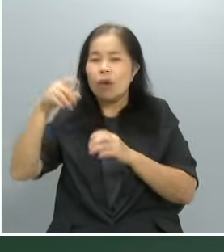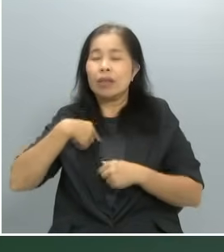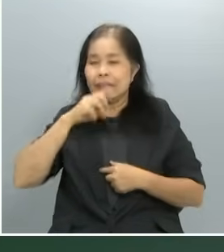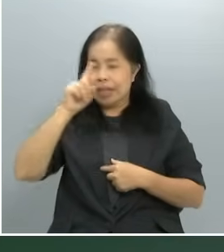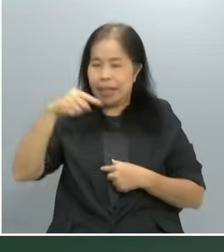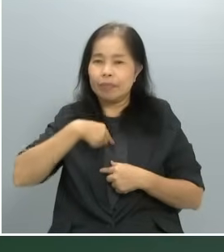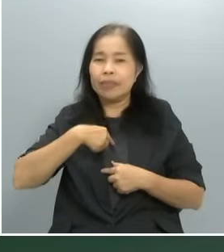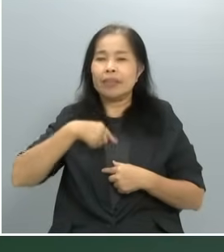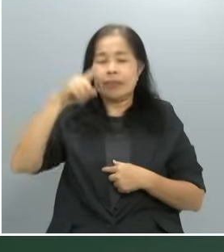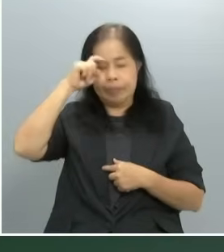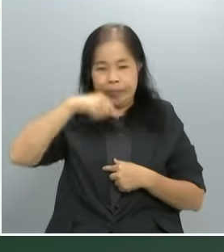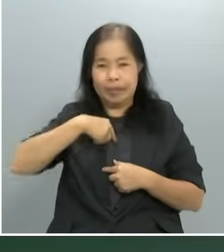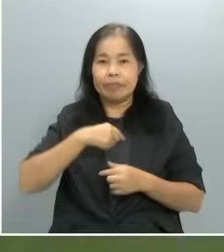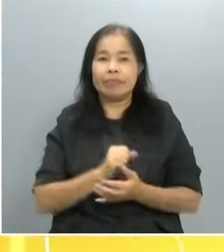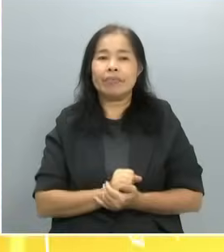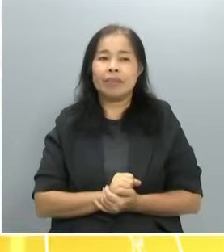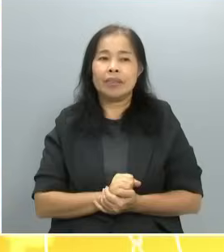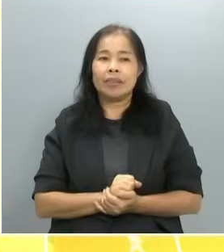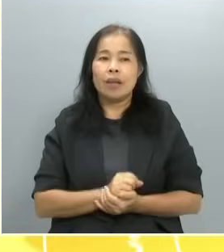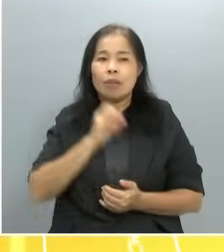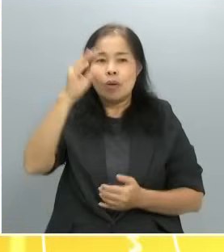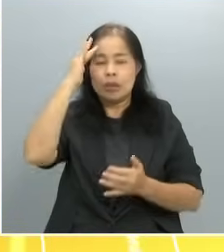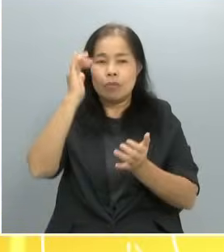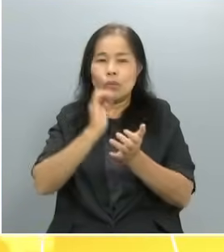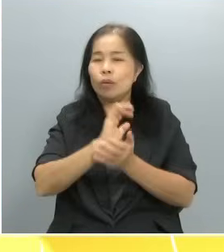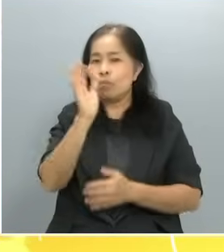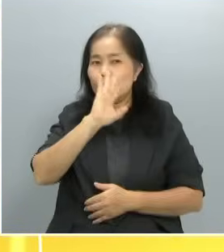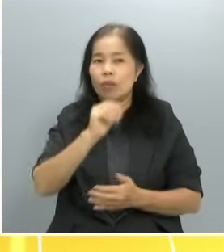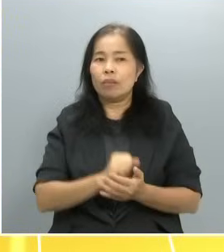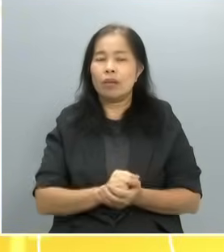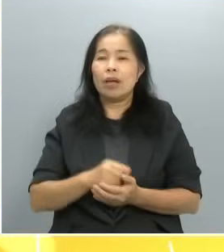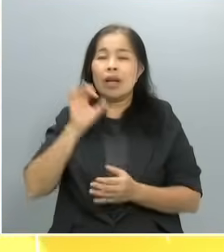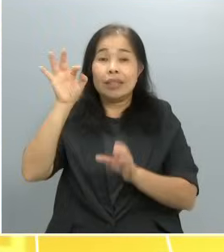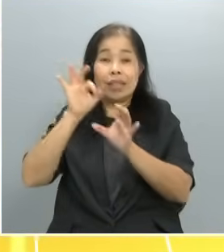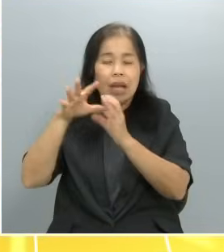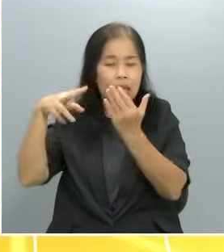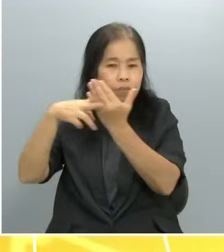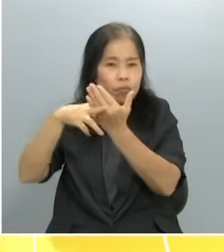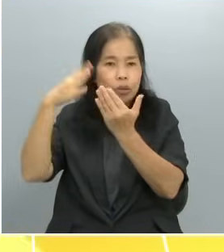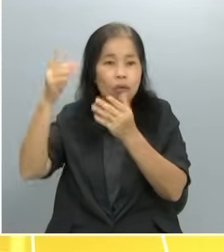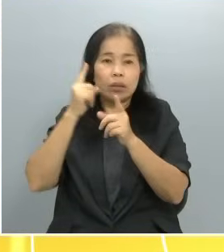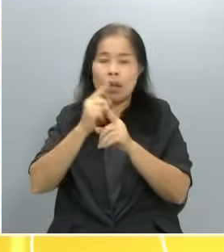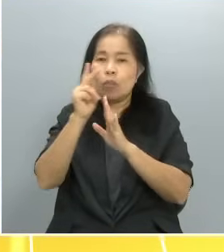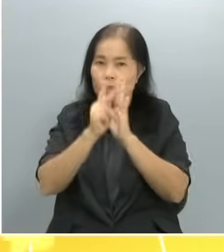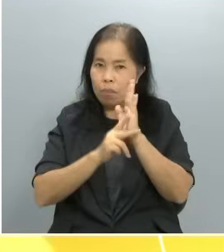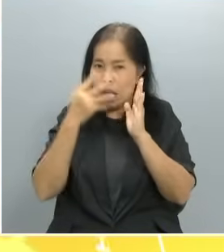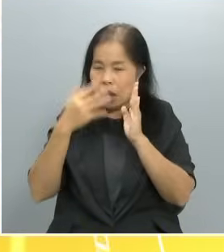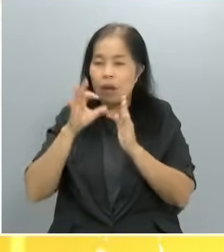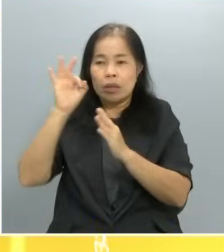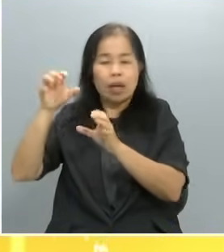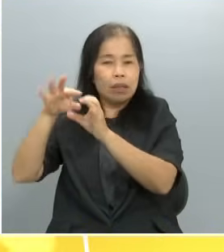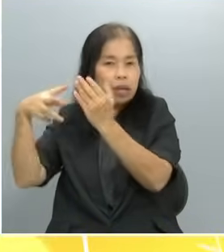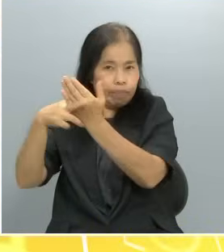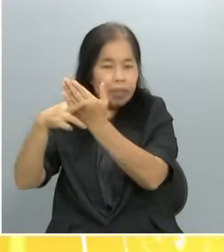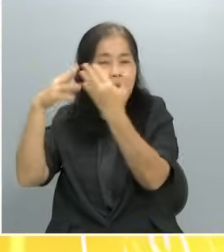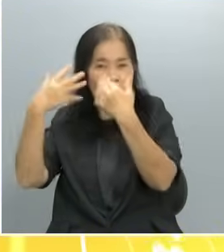อ้างตัวเลยไม่ต้องแจ้งความก่อนอายัดก่อน 72ชั่วโมงอันนี้เป็นไปตามกฎหมายเราแจ้งธนาคารอายัด